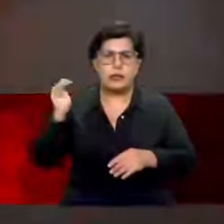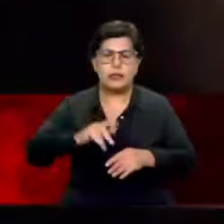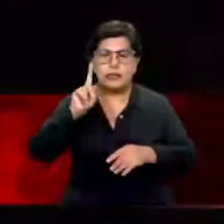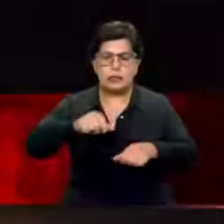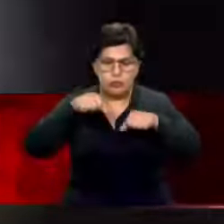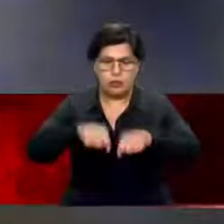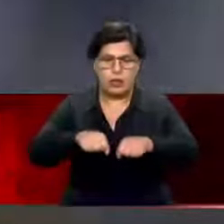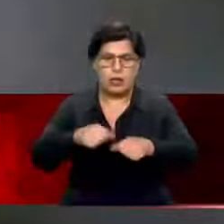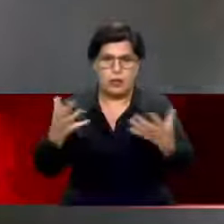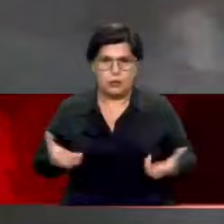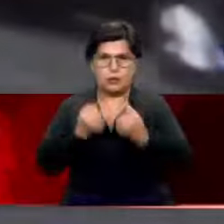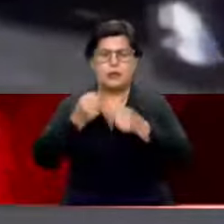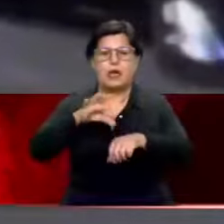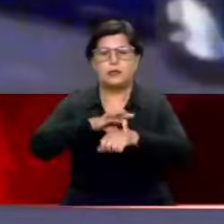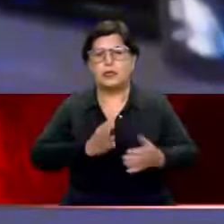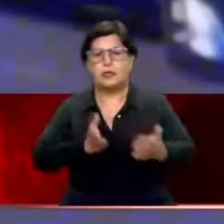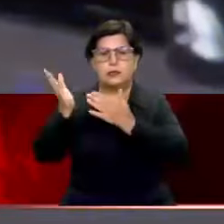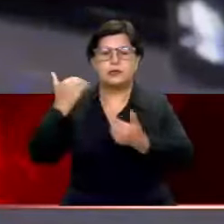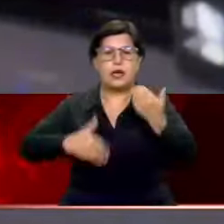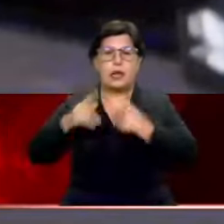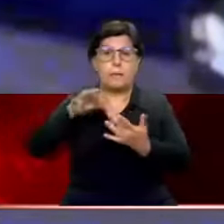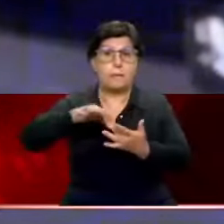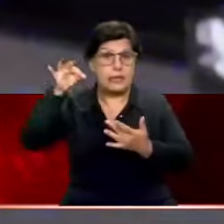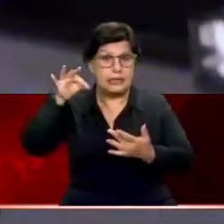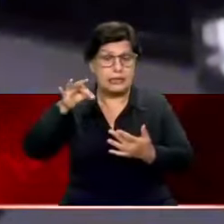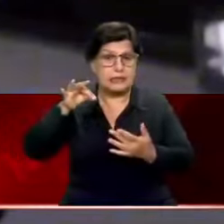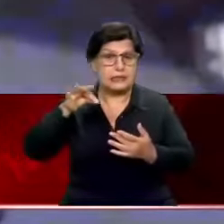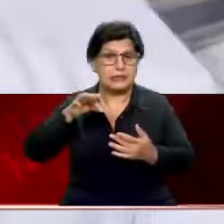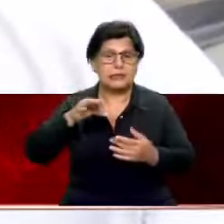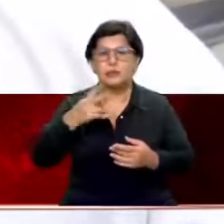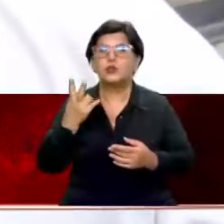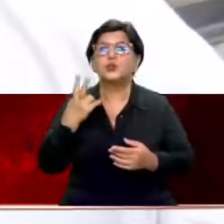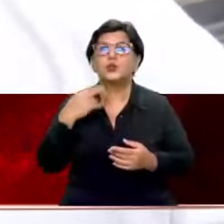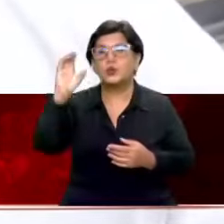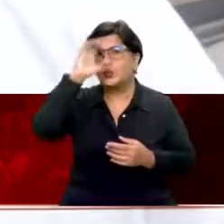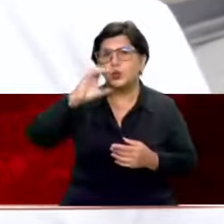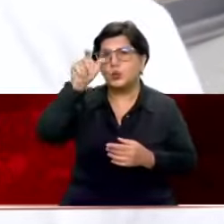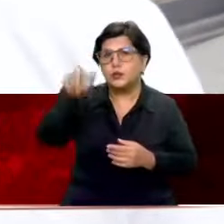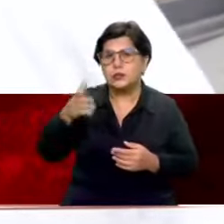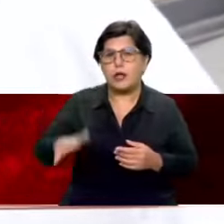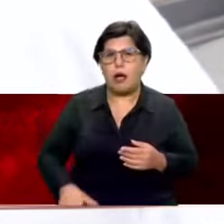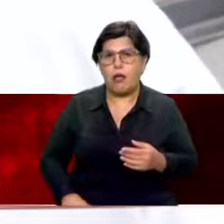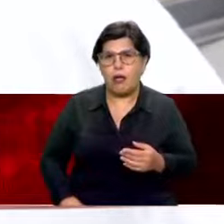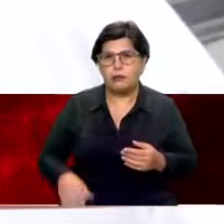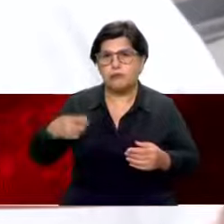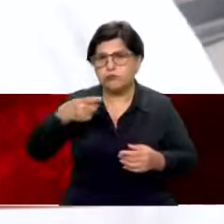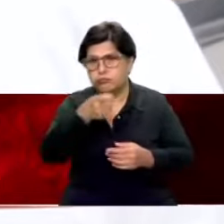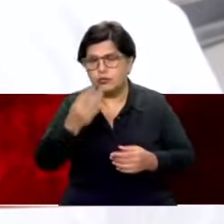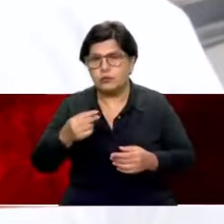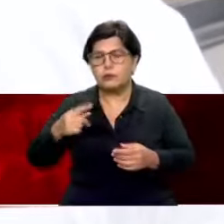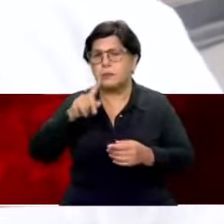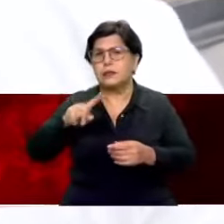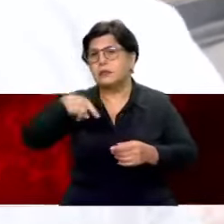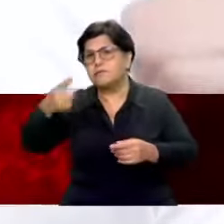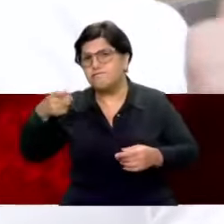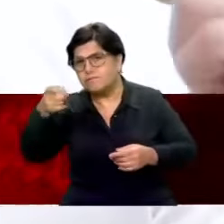orada yaptılar. Hastaneye kaldırıldı. Yaralananlardan biri de Rus turisti. Ayağından yaralanan oldu, bir de beline değdi. Diğerini